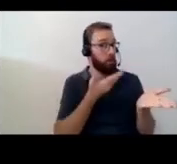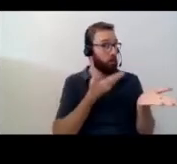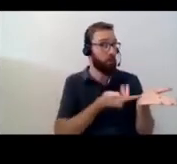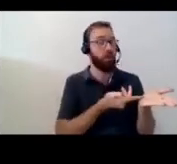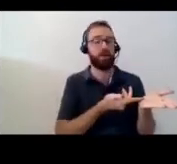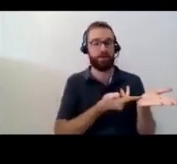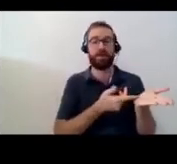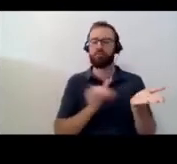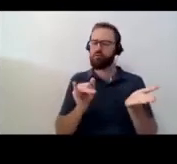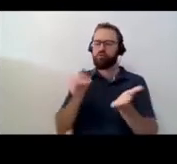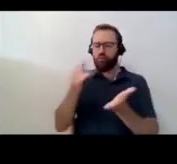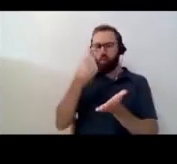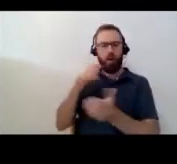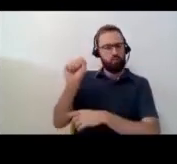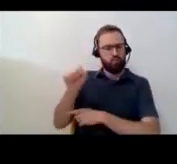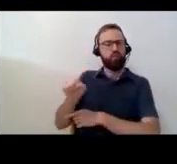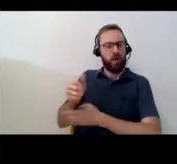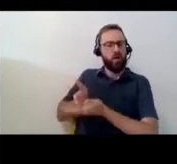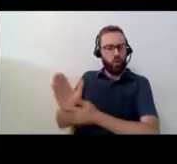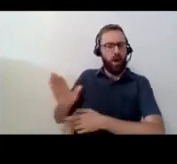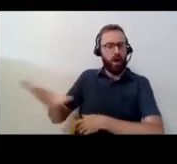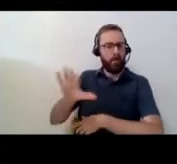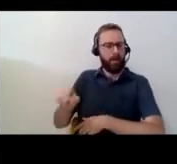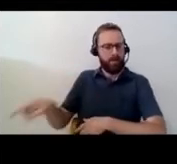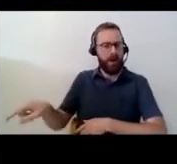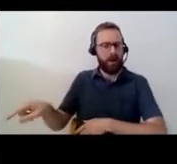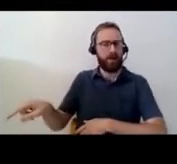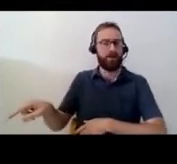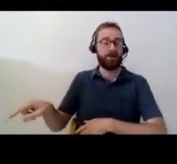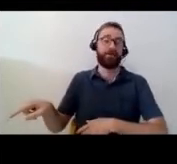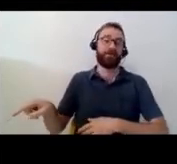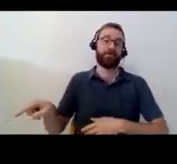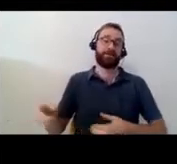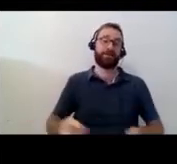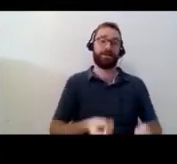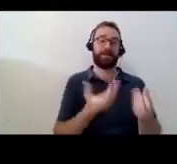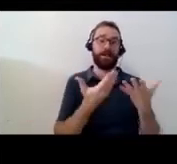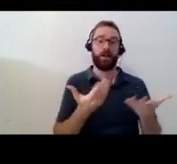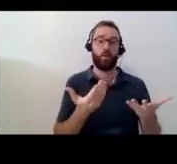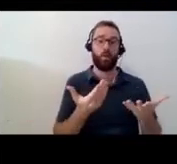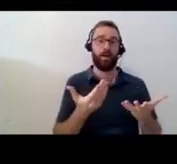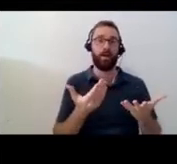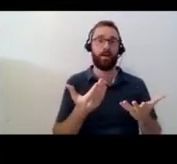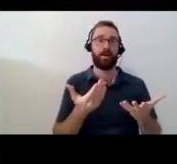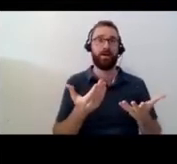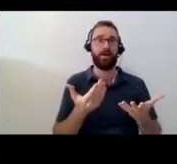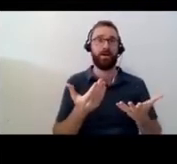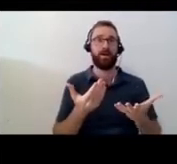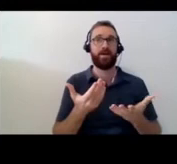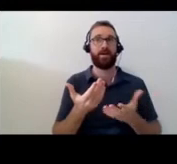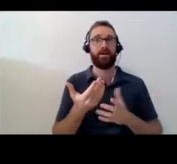l'existence de ce droit de propriété-là, les vétérinaires viennent créer le droit de mettre à